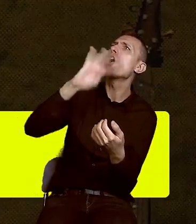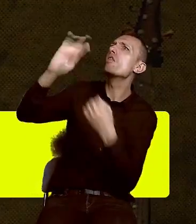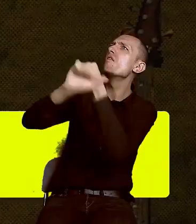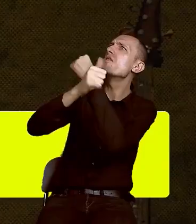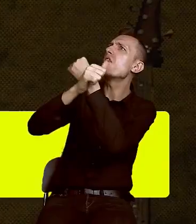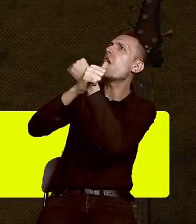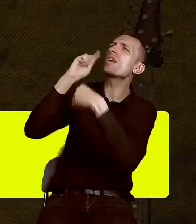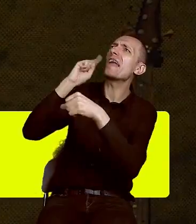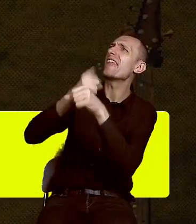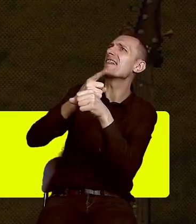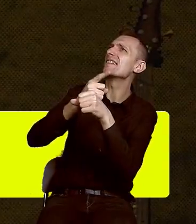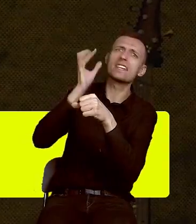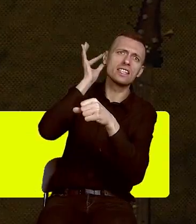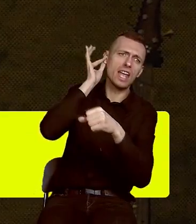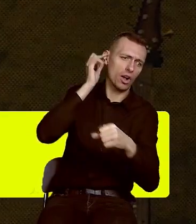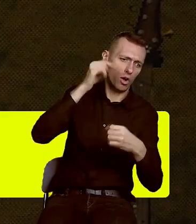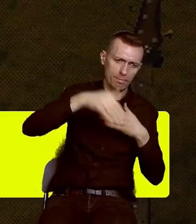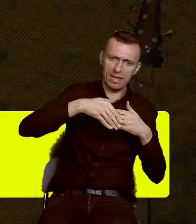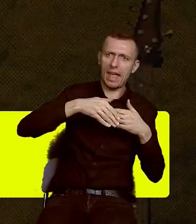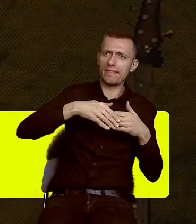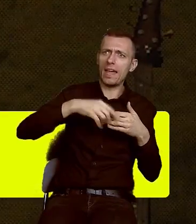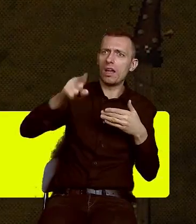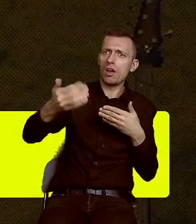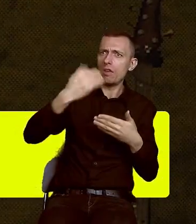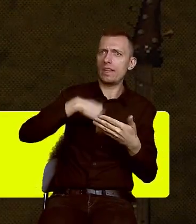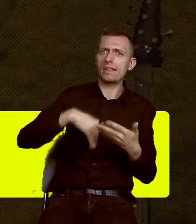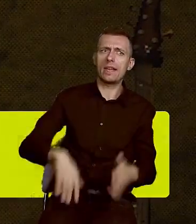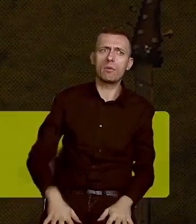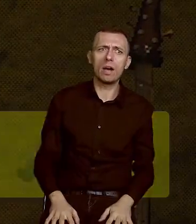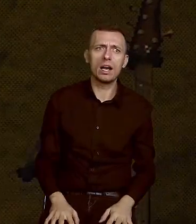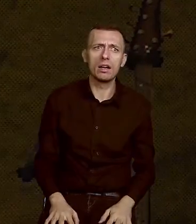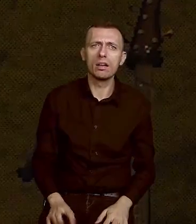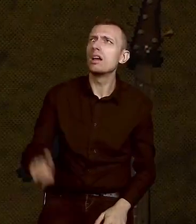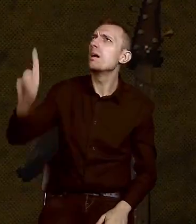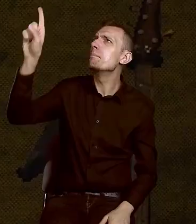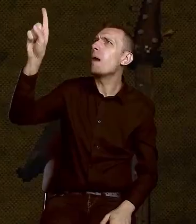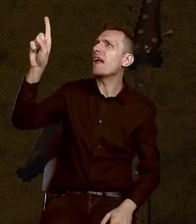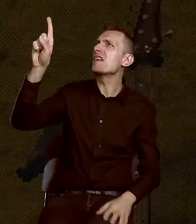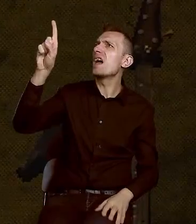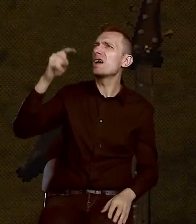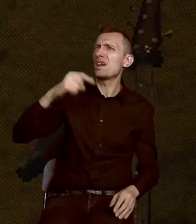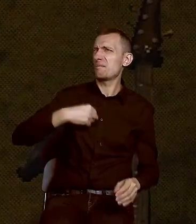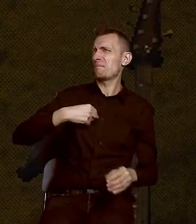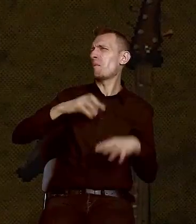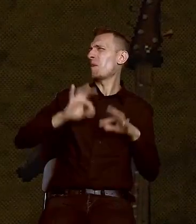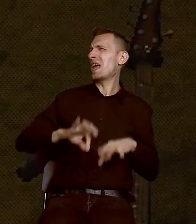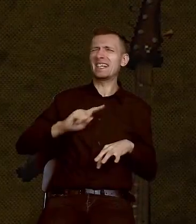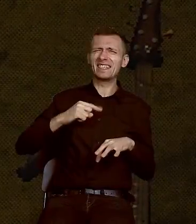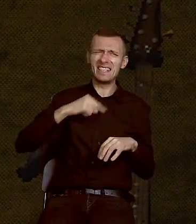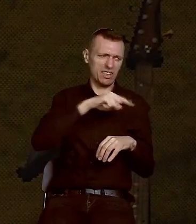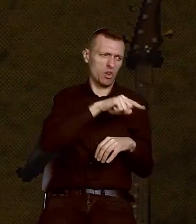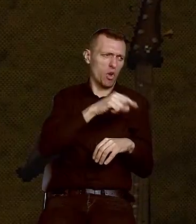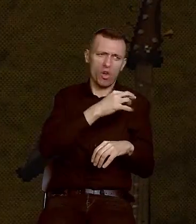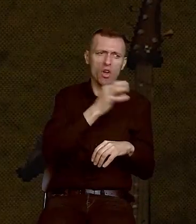Panie, to była jej wina, ale tak naprawdę to ty ją umieściłeś w ogrodzie. To wszystko